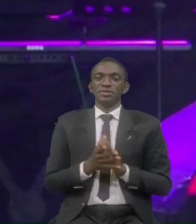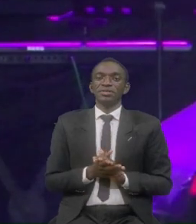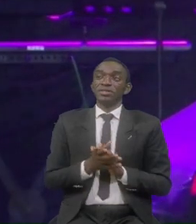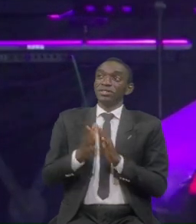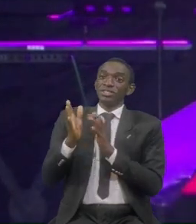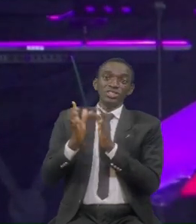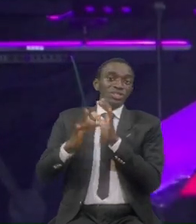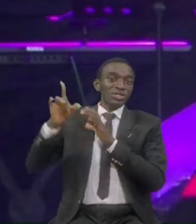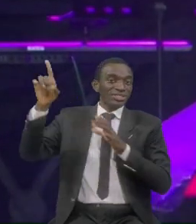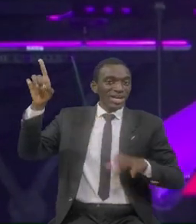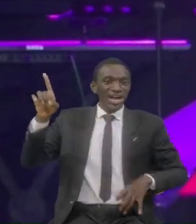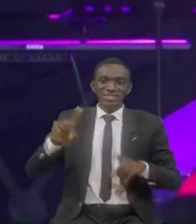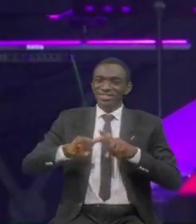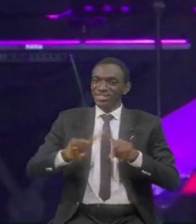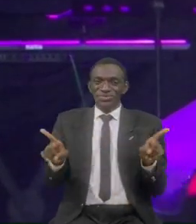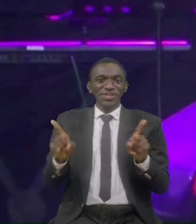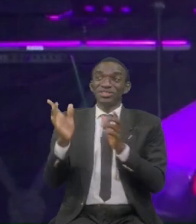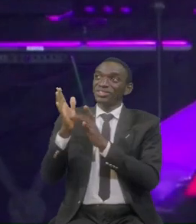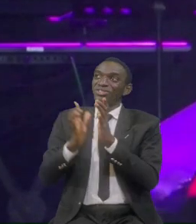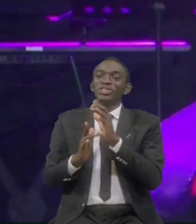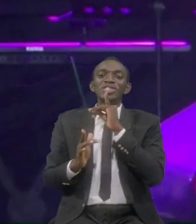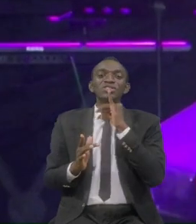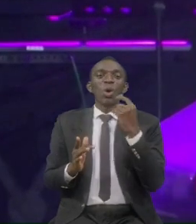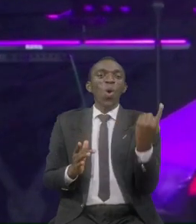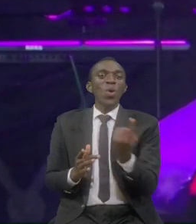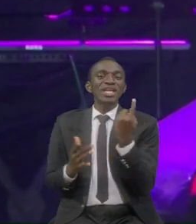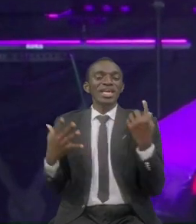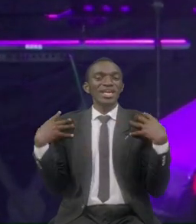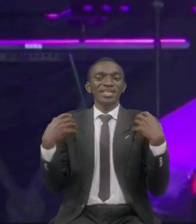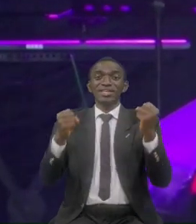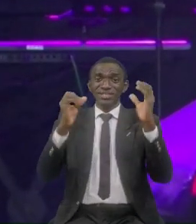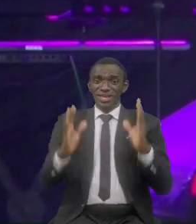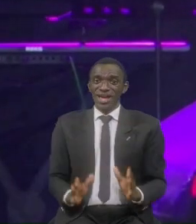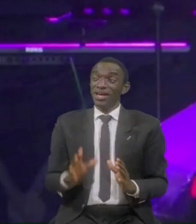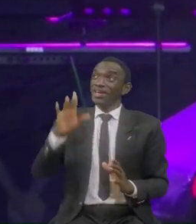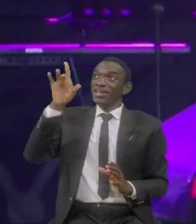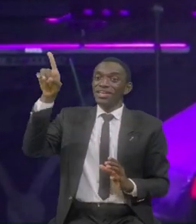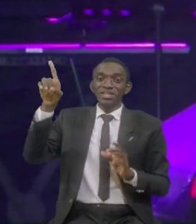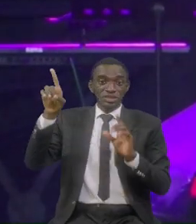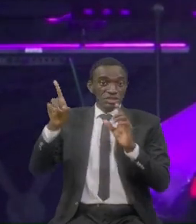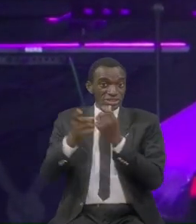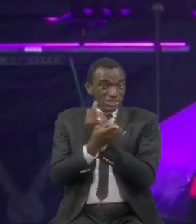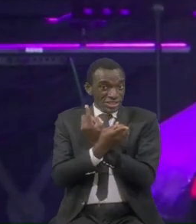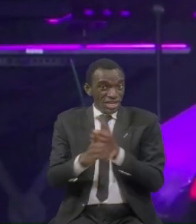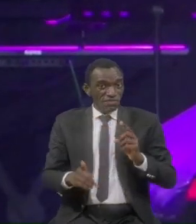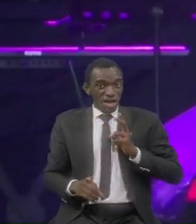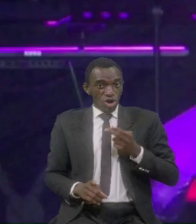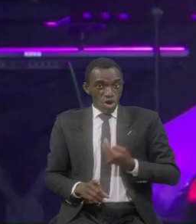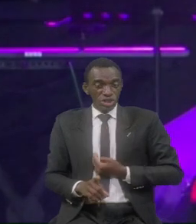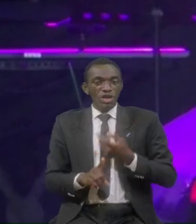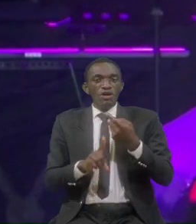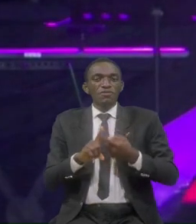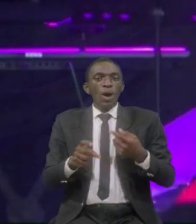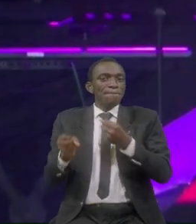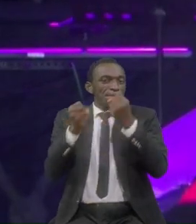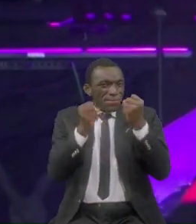only healer. Siya lamang ang makatambal kanato. The one that delivered us from the power of